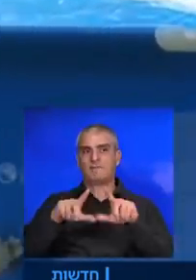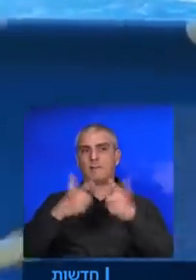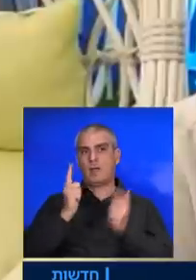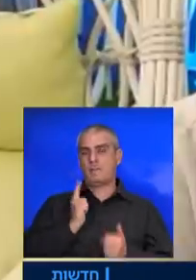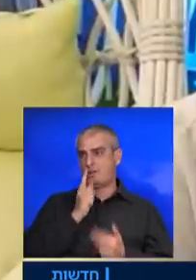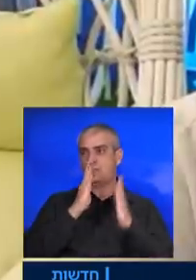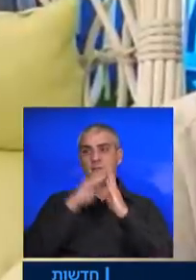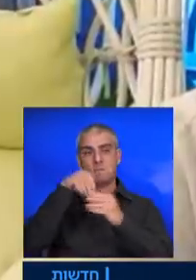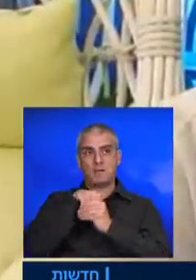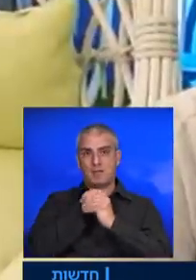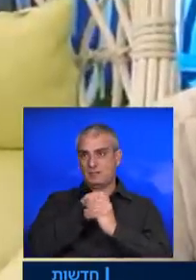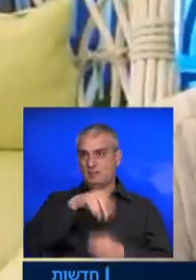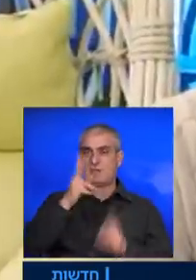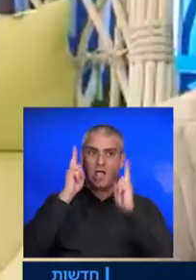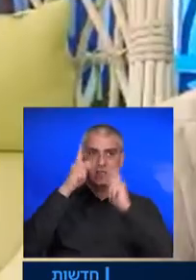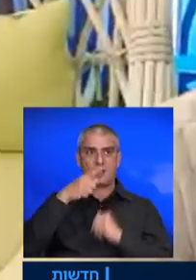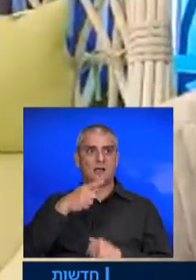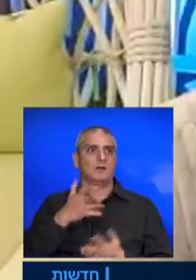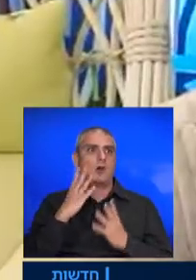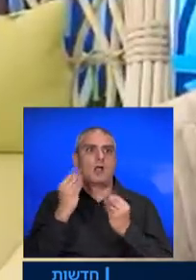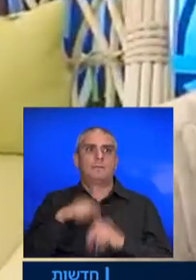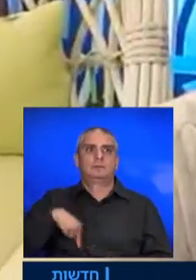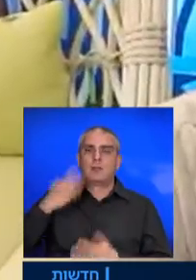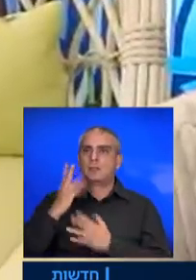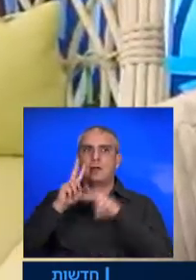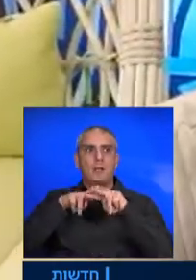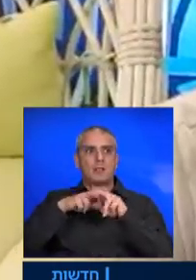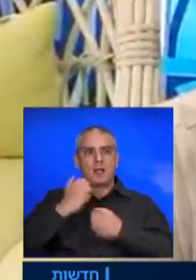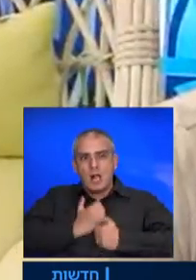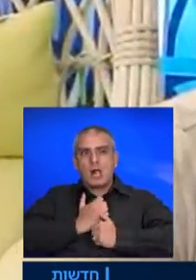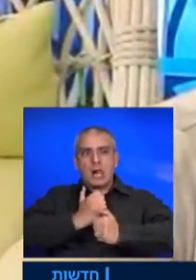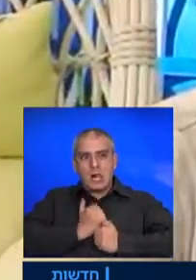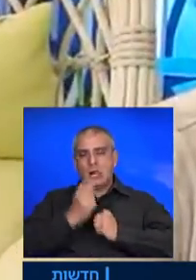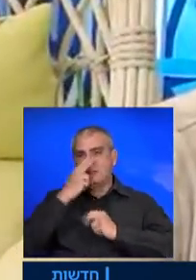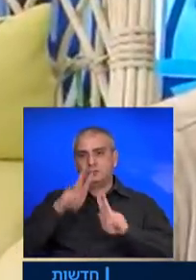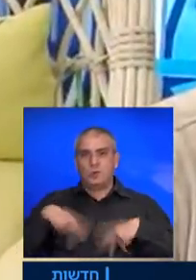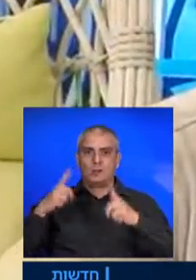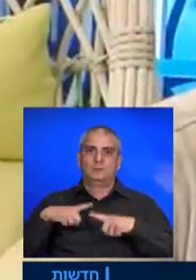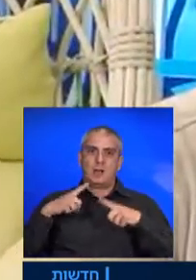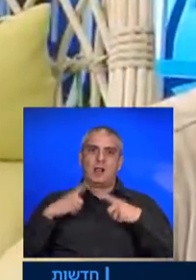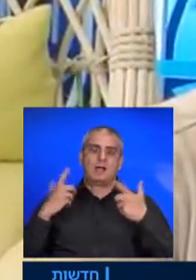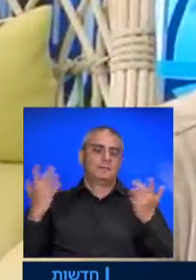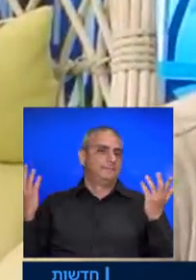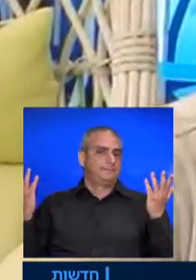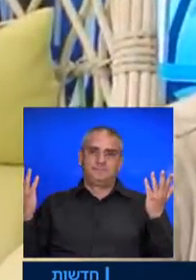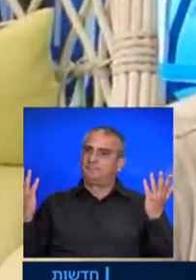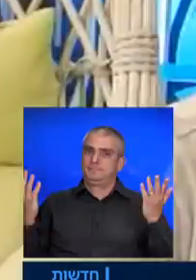בחדרה. כל כך הרבה זמן עמד, עבדו עליו וניסו להחזיר אותו לחיים.